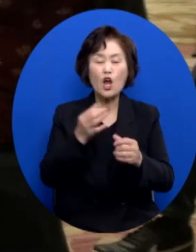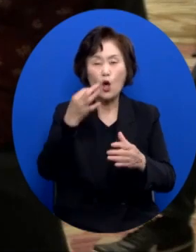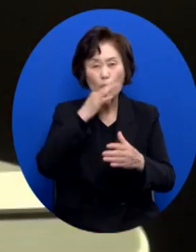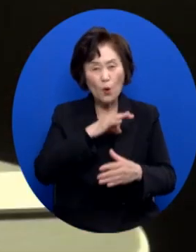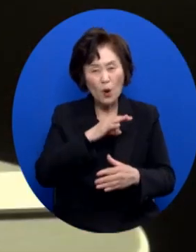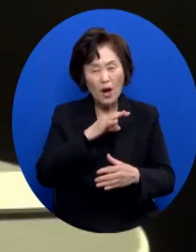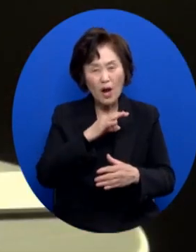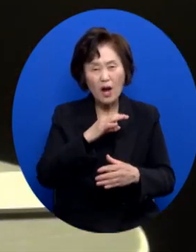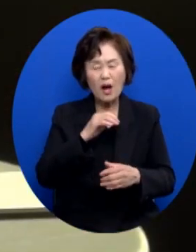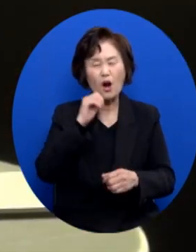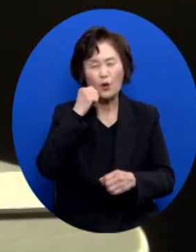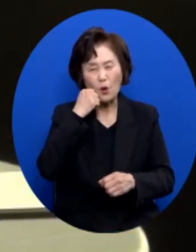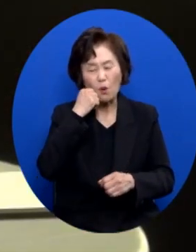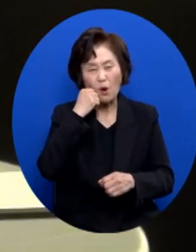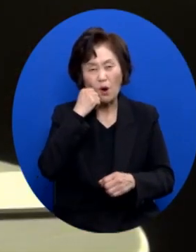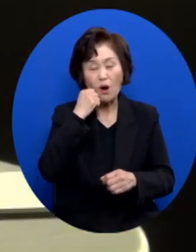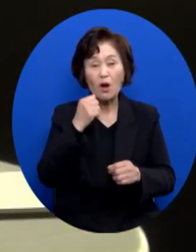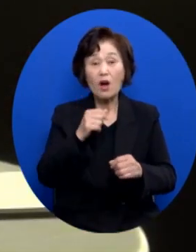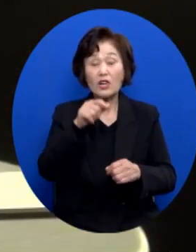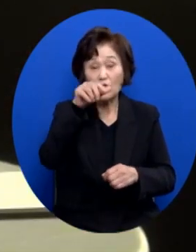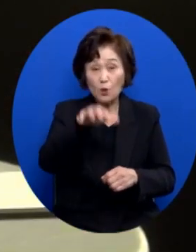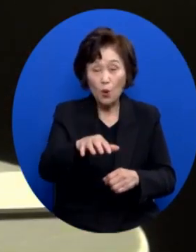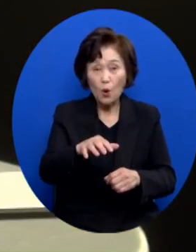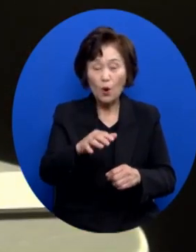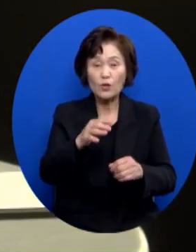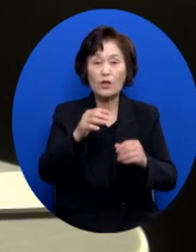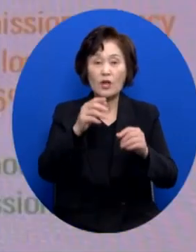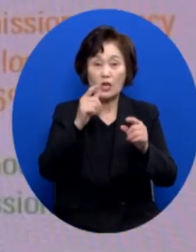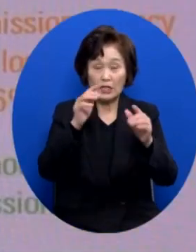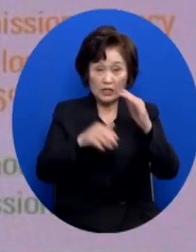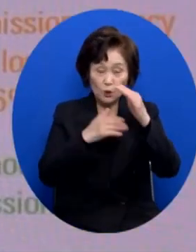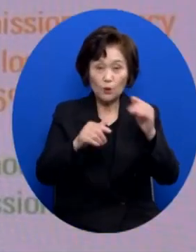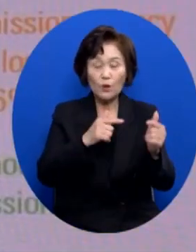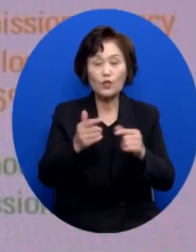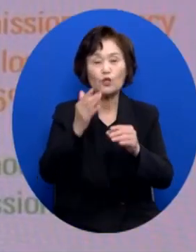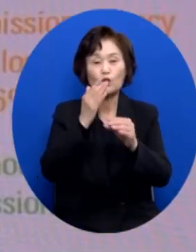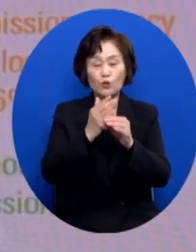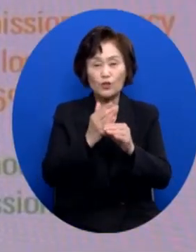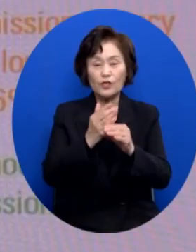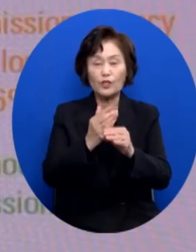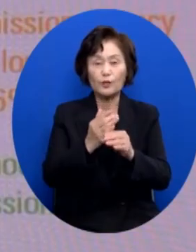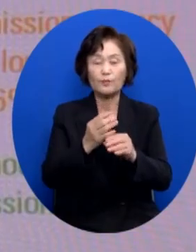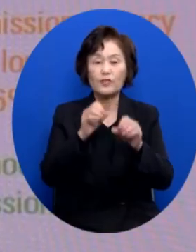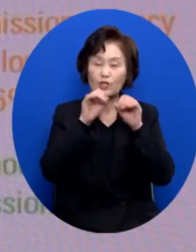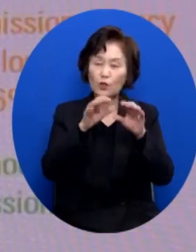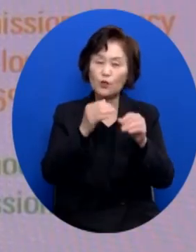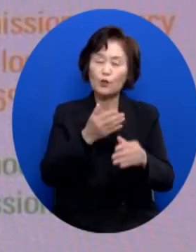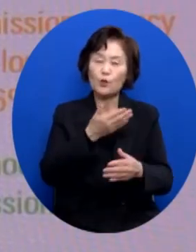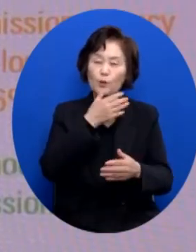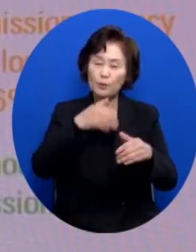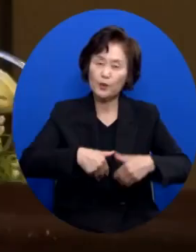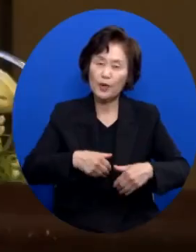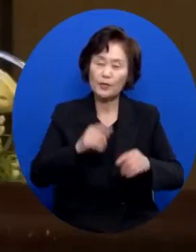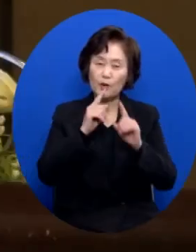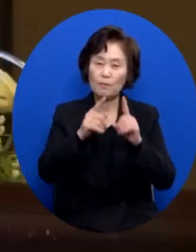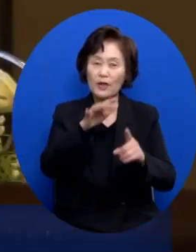점 어려워지는 상에서 현지 교인 교회중심으로 선교를 부흥시킬 수 있는 전략이 필요하다고 강조했습니다